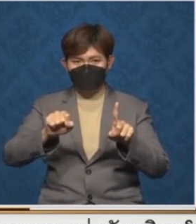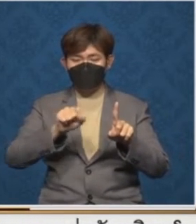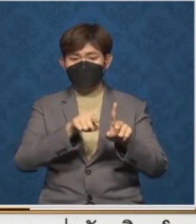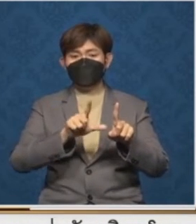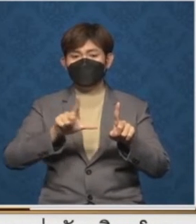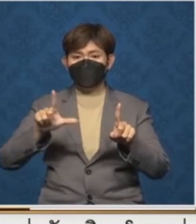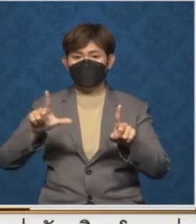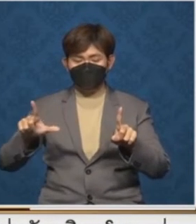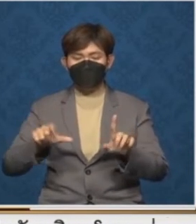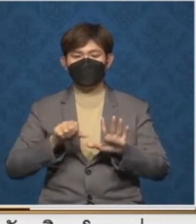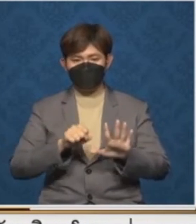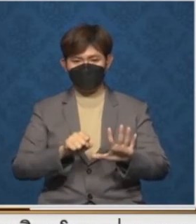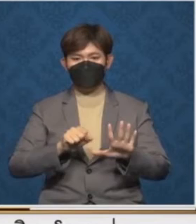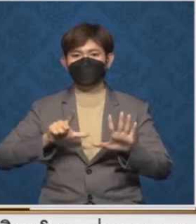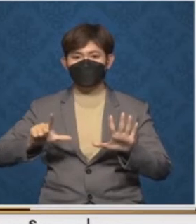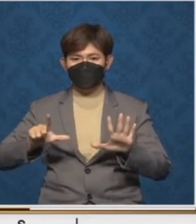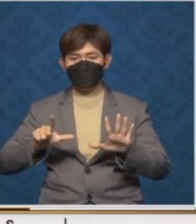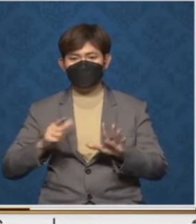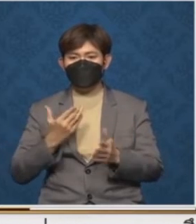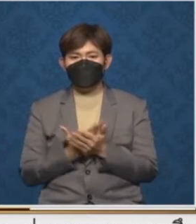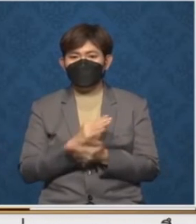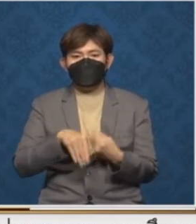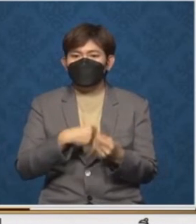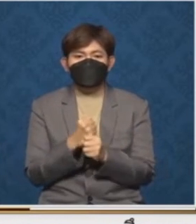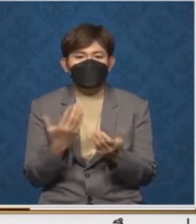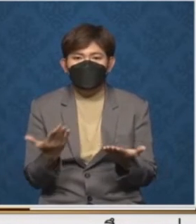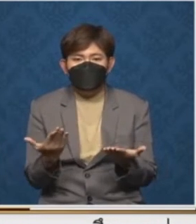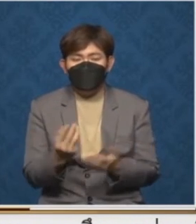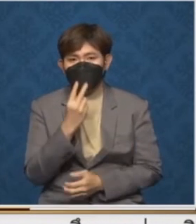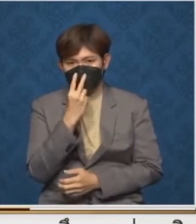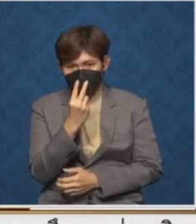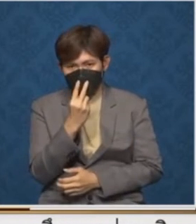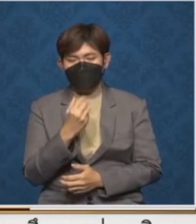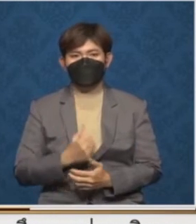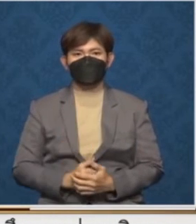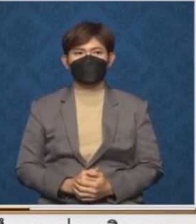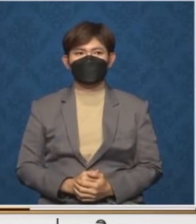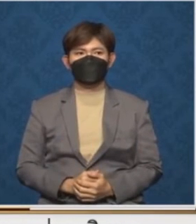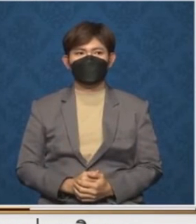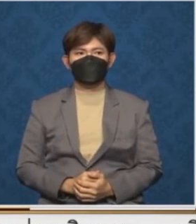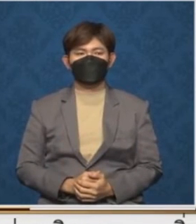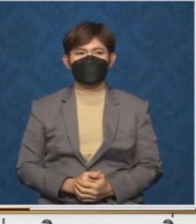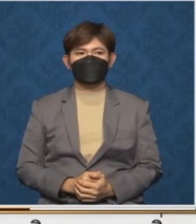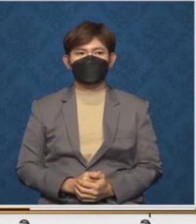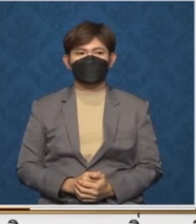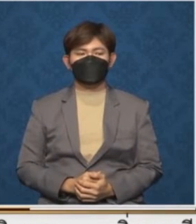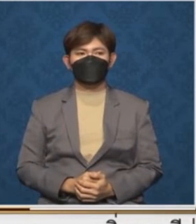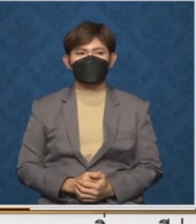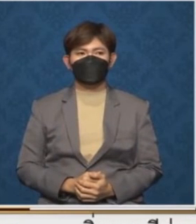ือขายอยู่นะครับสีน้เงินผมใหรบสำนัขาวนบอกเลยออกมาจาก Nation ครัไปดูต่อไปครั